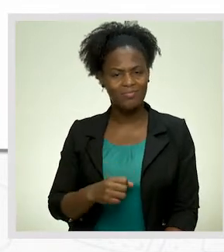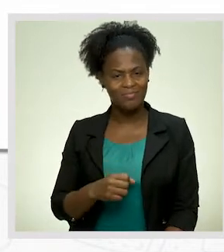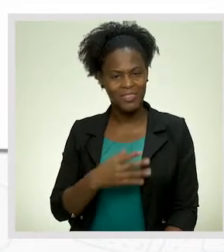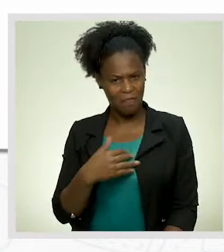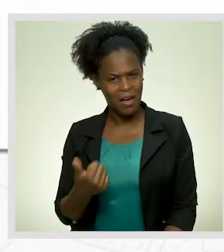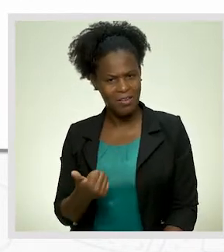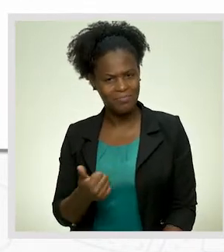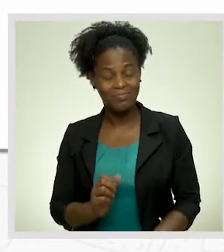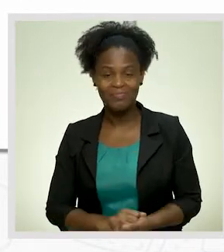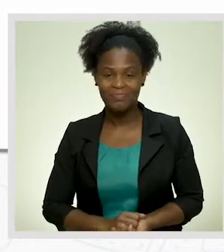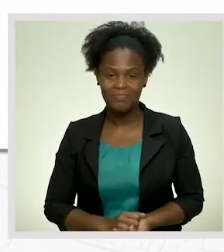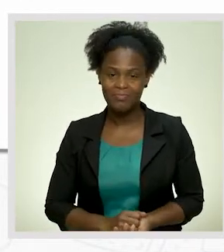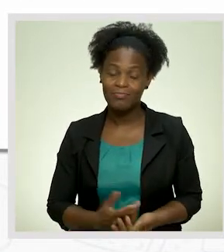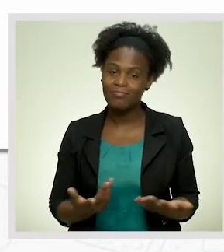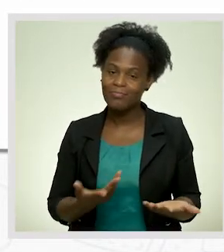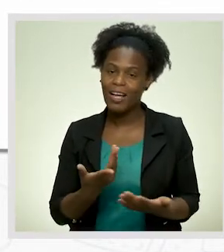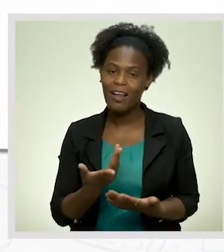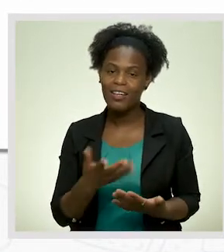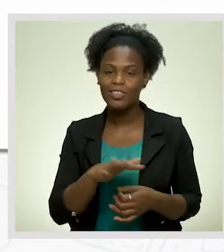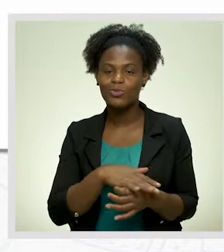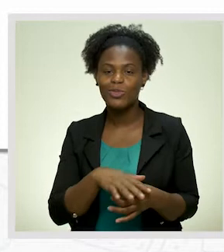va? C'est